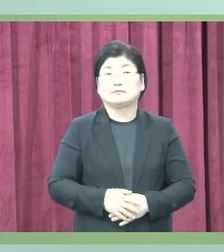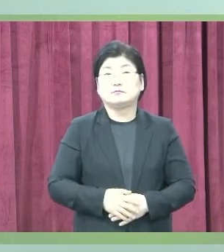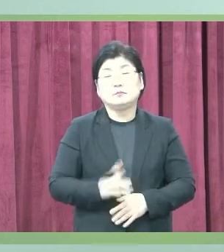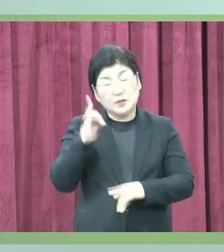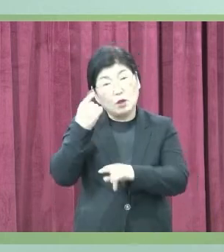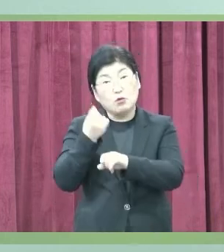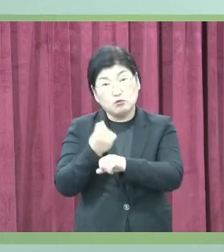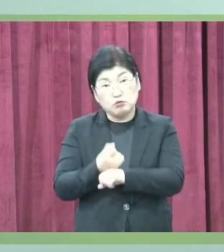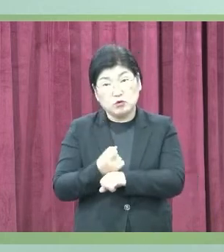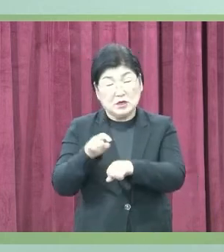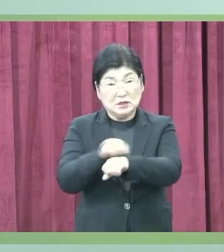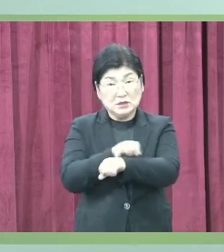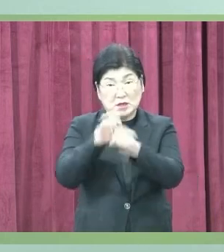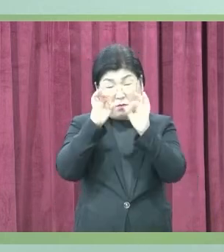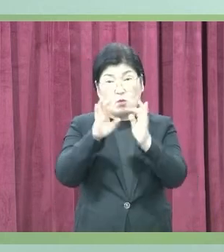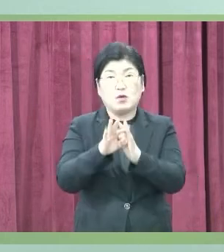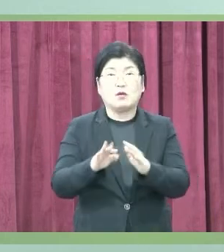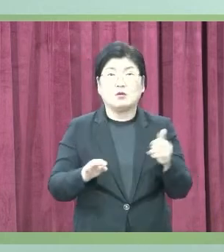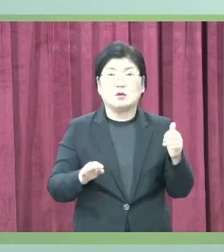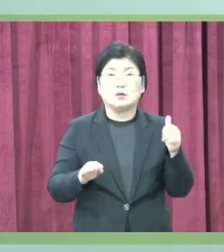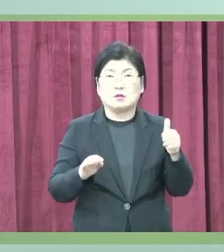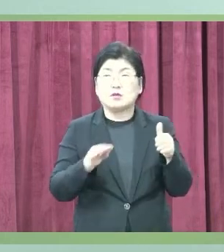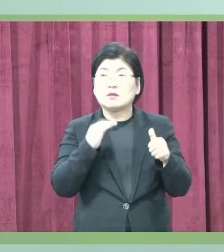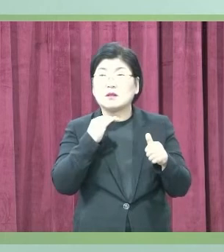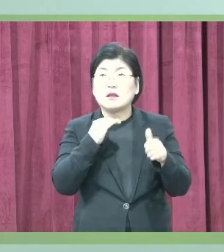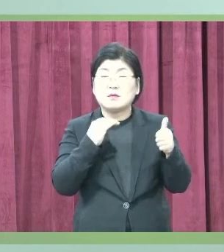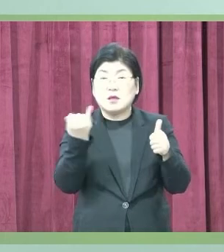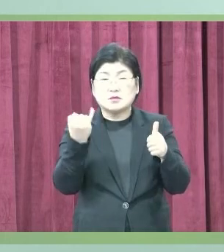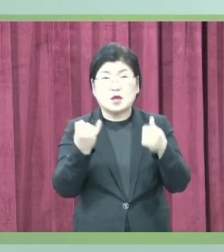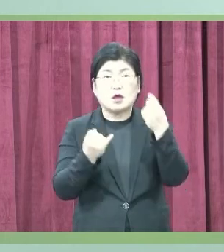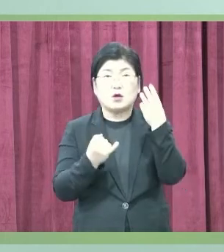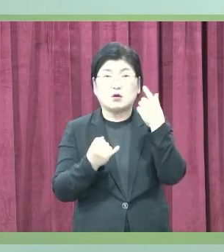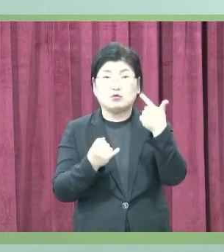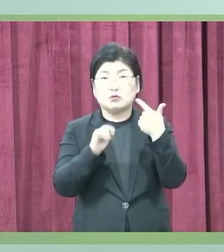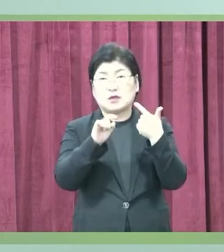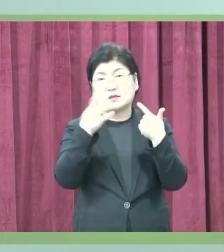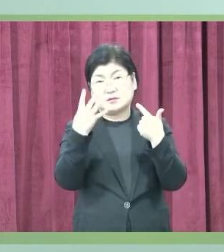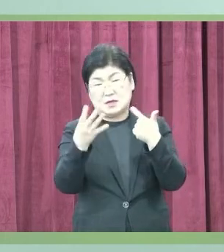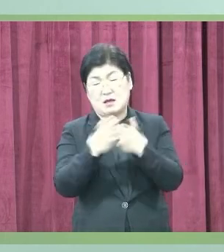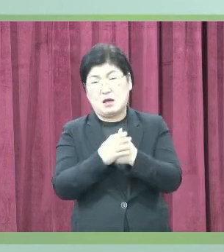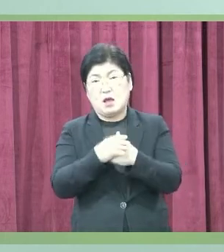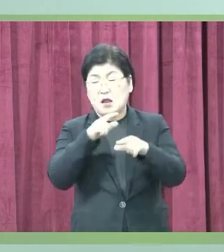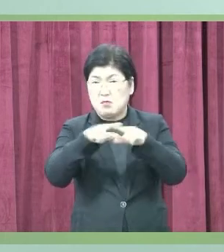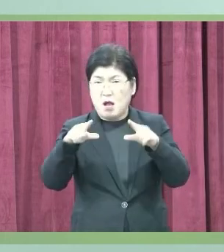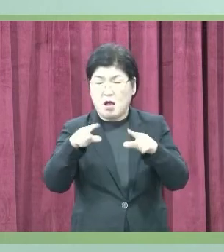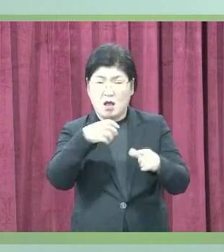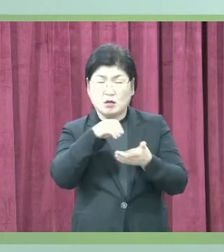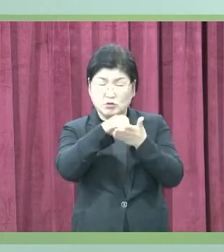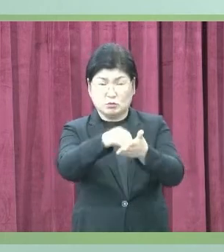연구 대상 장애인의 특성을 보면 성별이 6대4 비율을 보이고 있습니다. 우리나라 등록장애인 비율과 거의 흡사하다고 할 수가